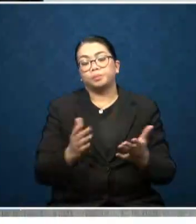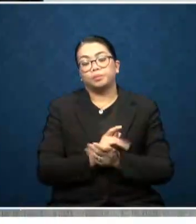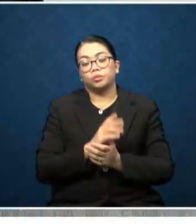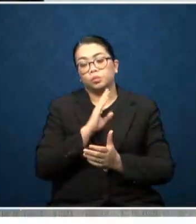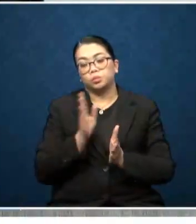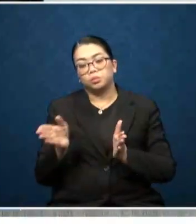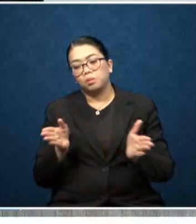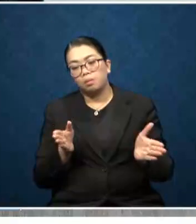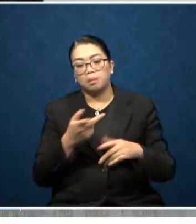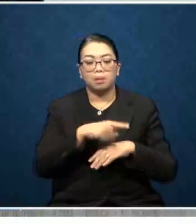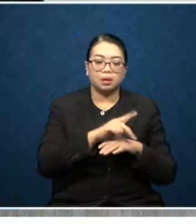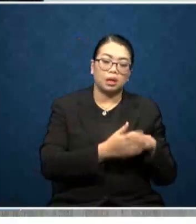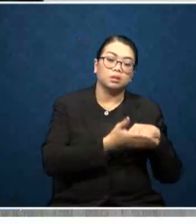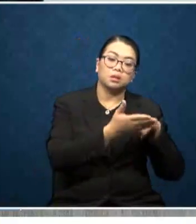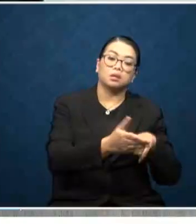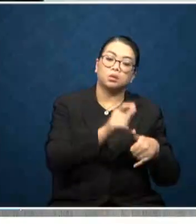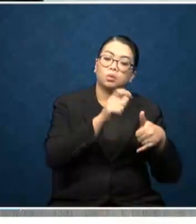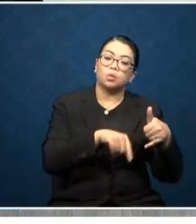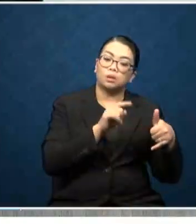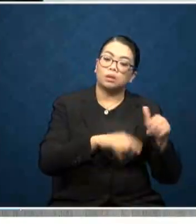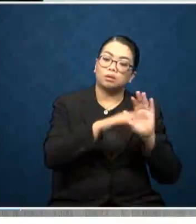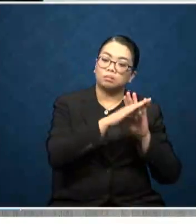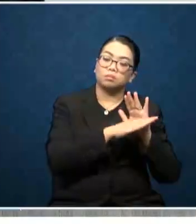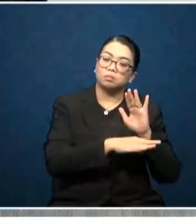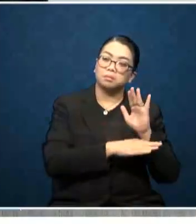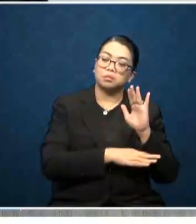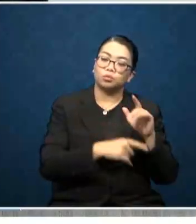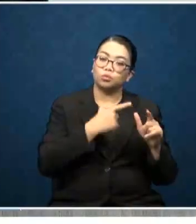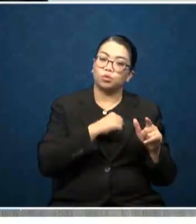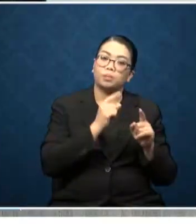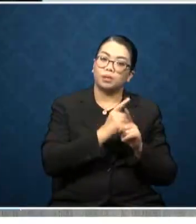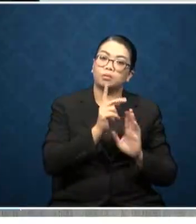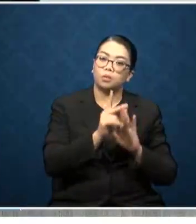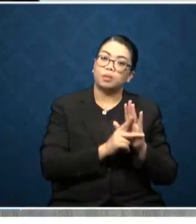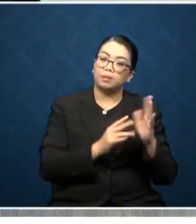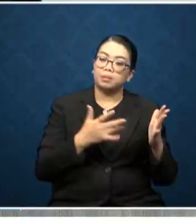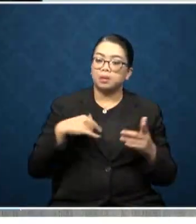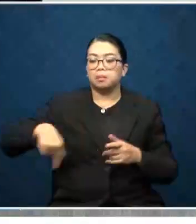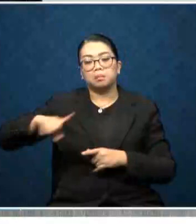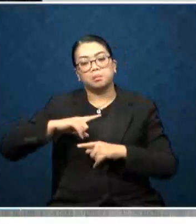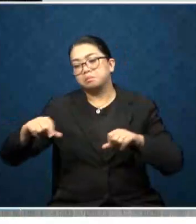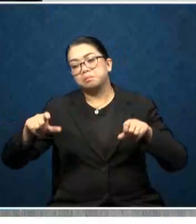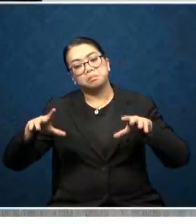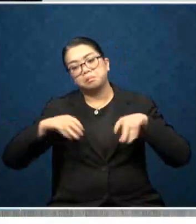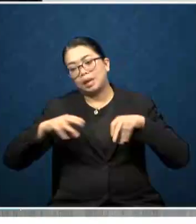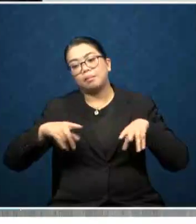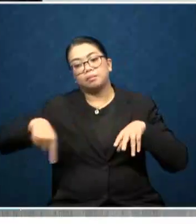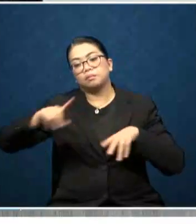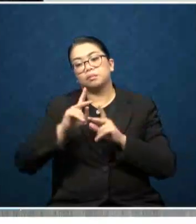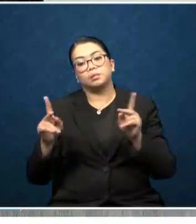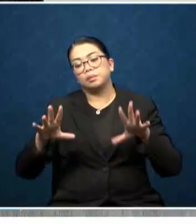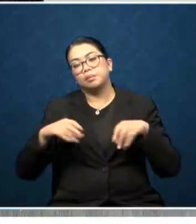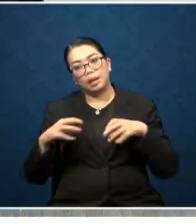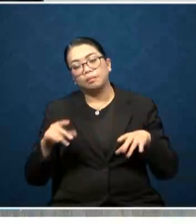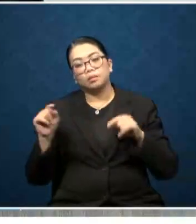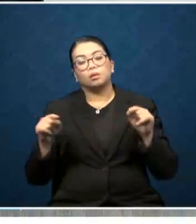ฝั่งประธานจะเสนอคนนี้โดยไม่มีขบวนการที่ชอบมันก็จะไม่ได้ความเห็นชอบจากุจากจากคณะกรรมการผมเรียน